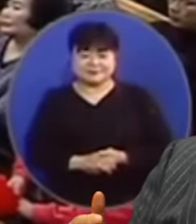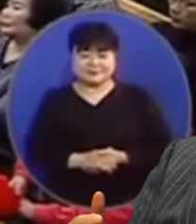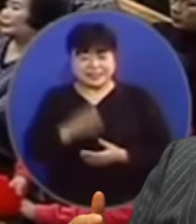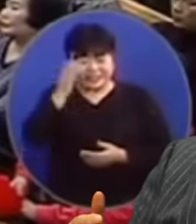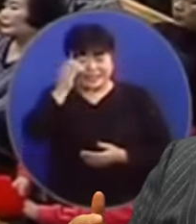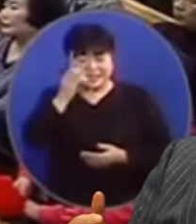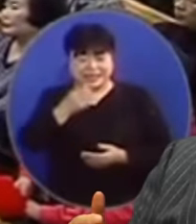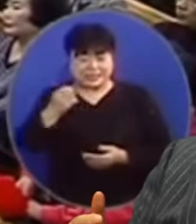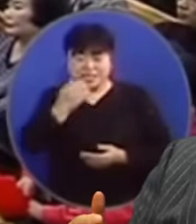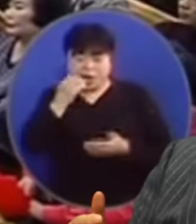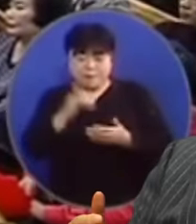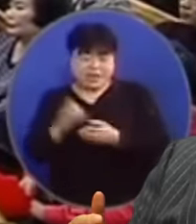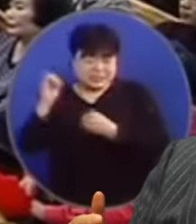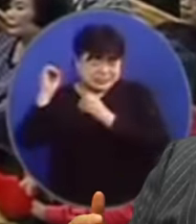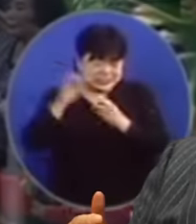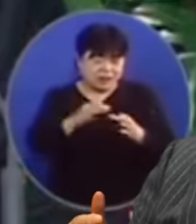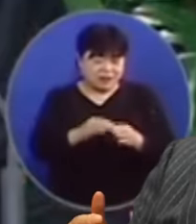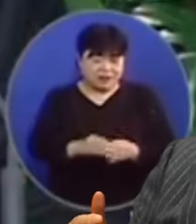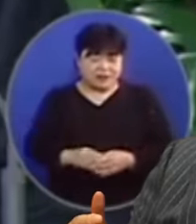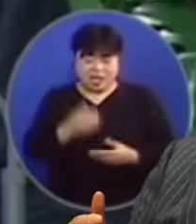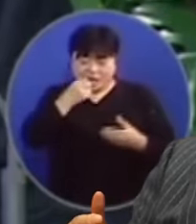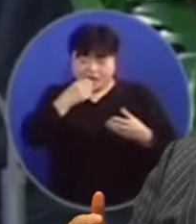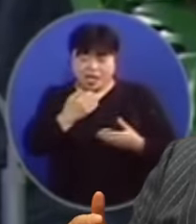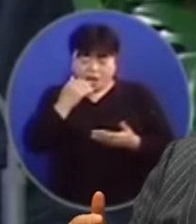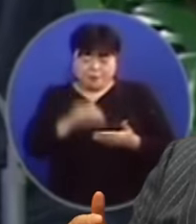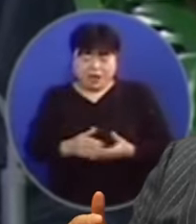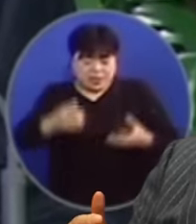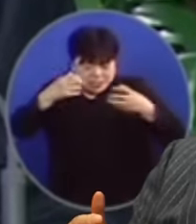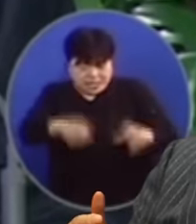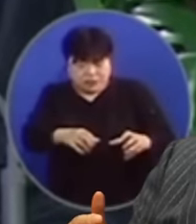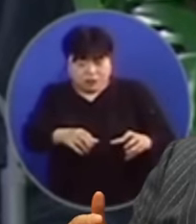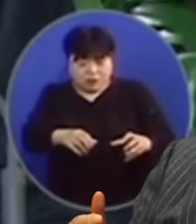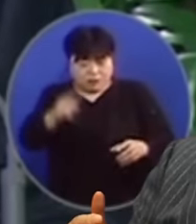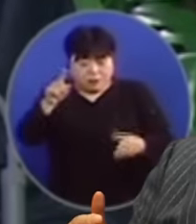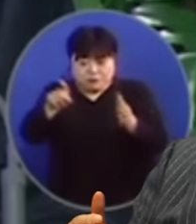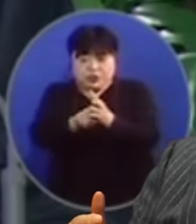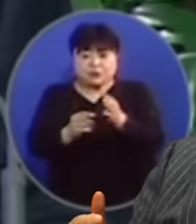계란을 들고 바위를 치면 바위가 깨질 믿음이 생기더라고요.